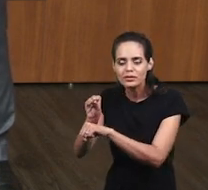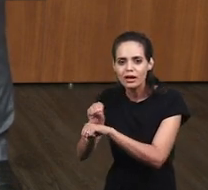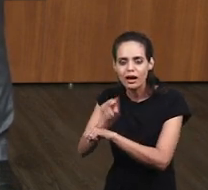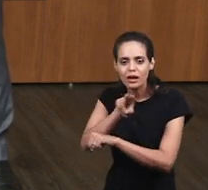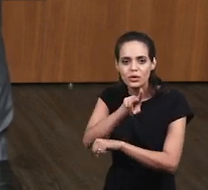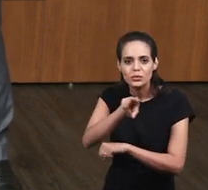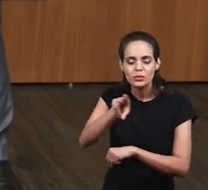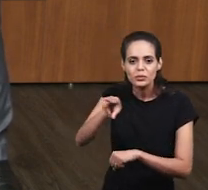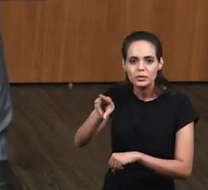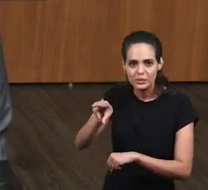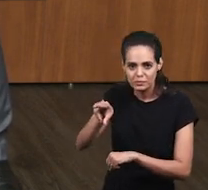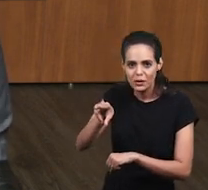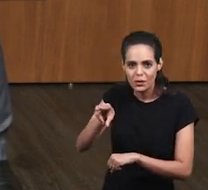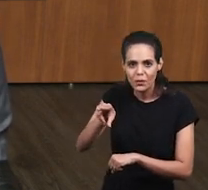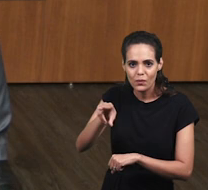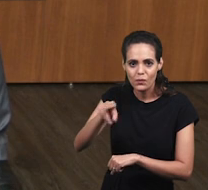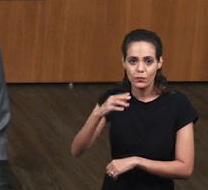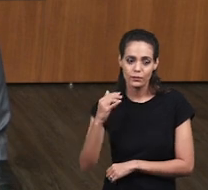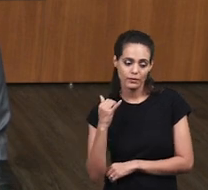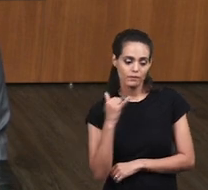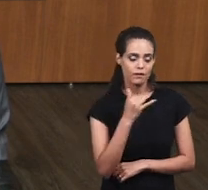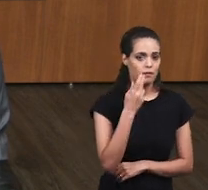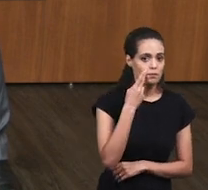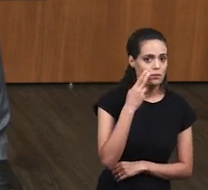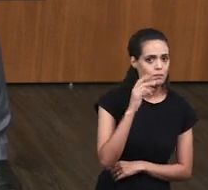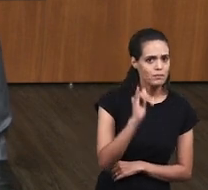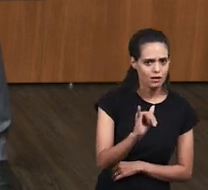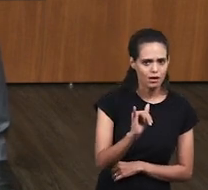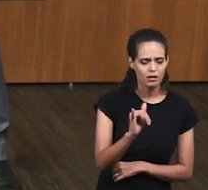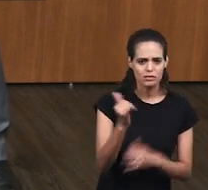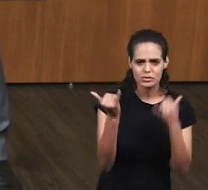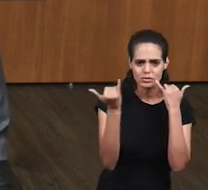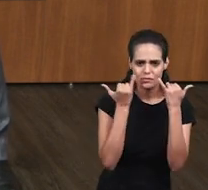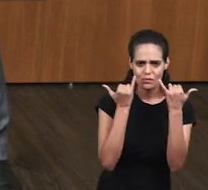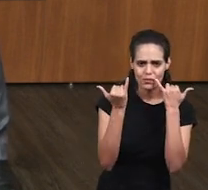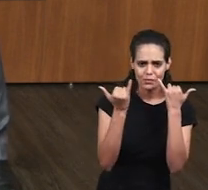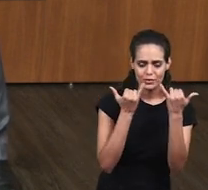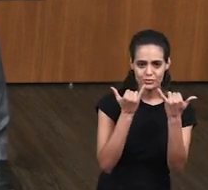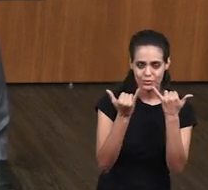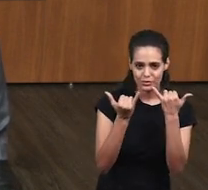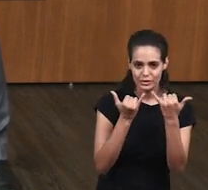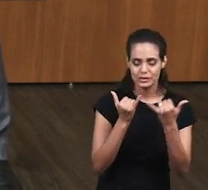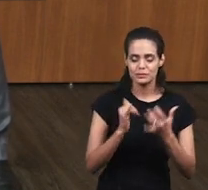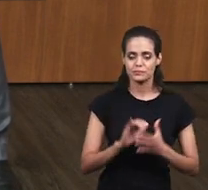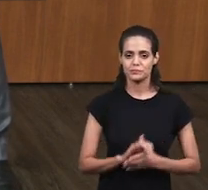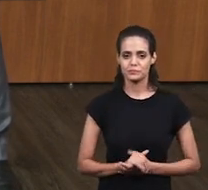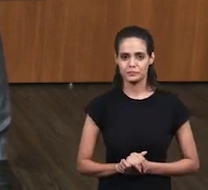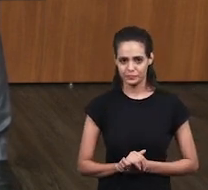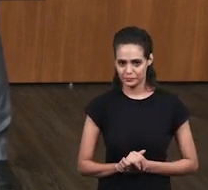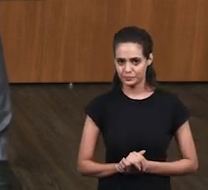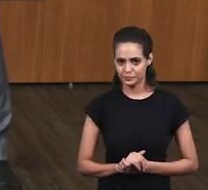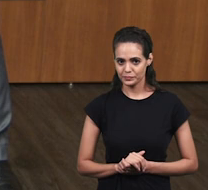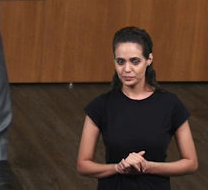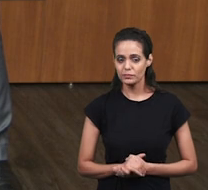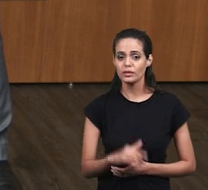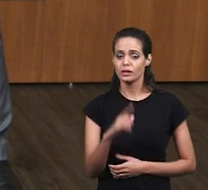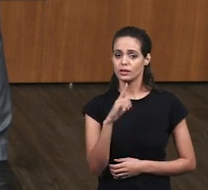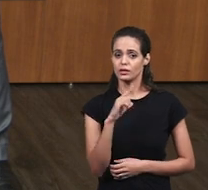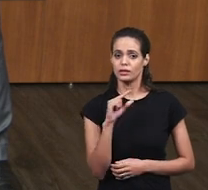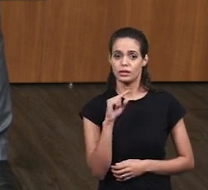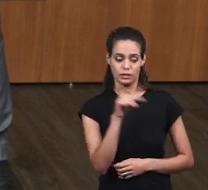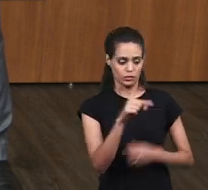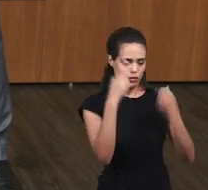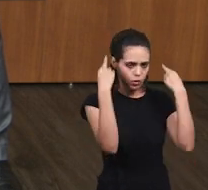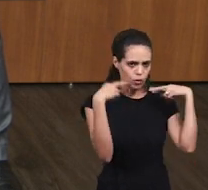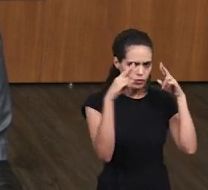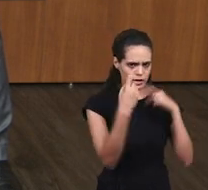le Père les informations. Quand il est allé, il a laissé quelqu'un pour prendre soin des brebis. Quand il arrive,